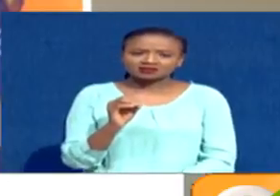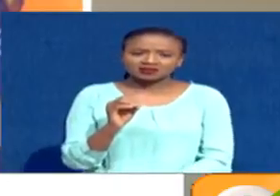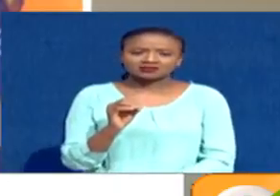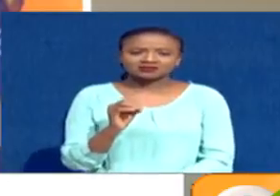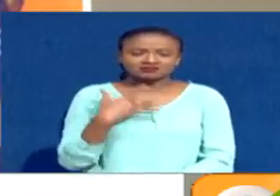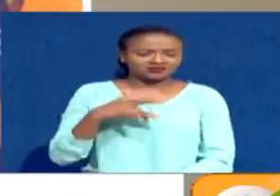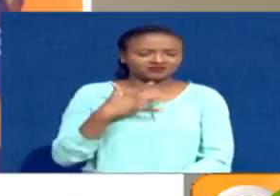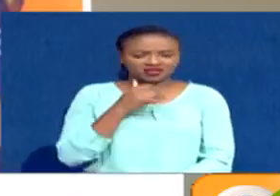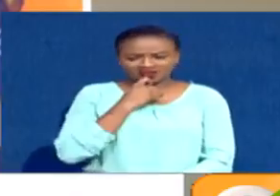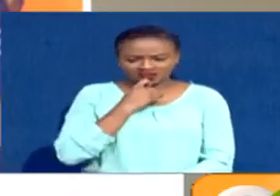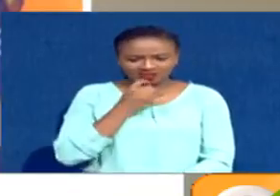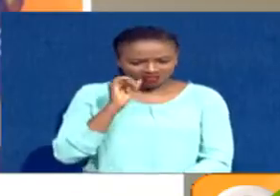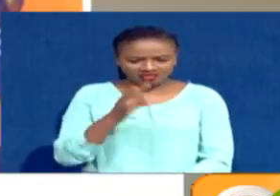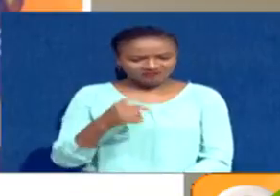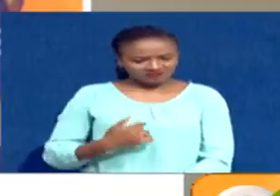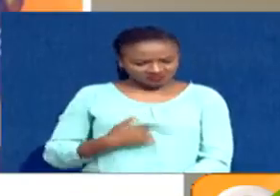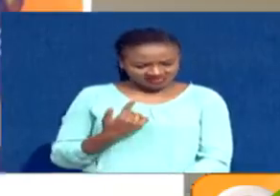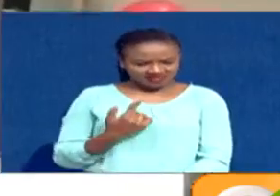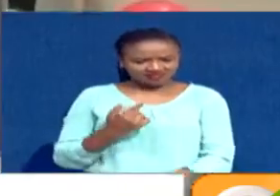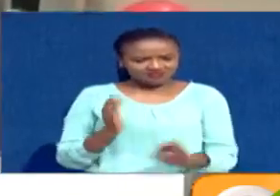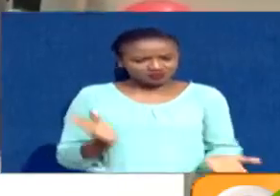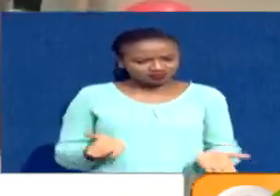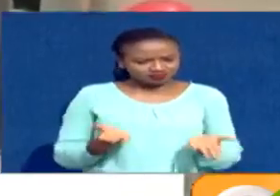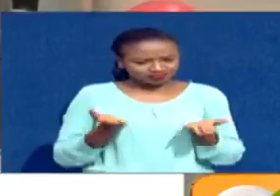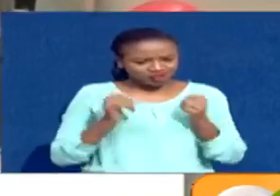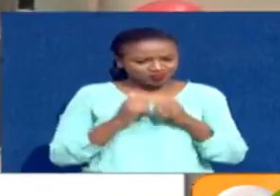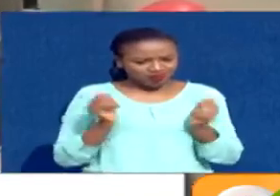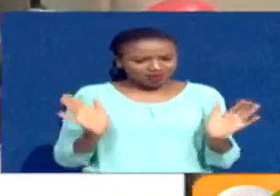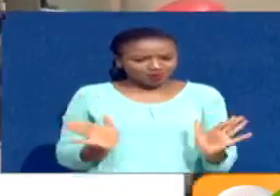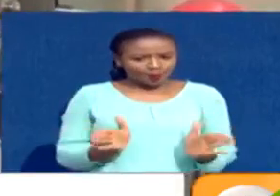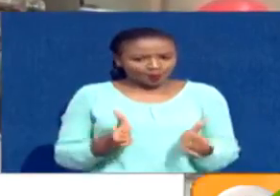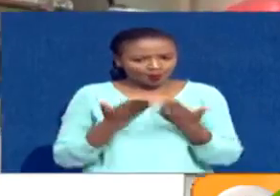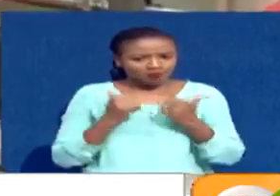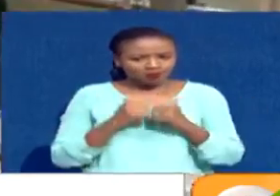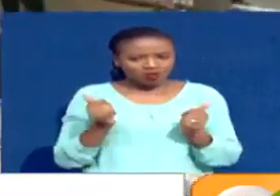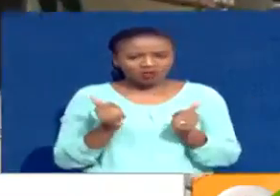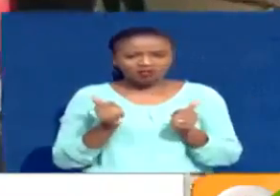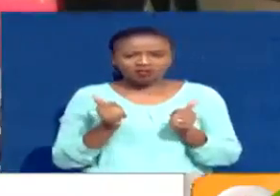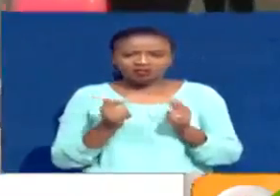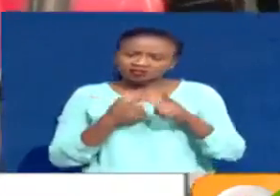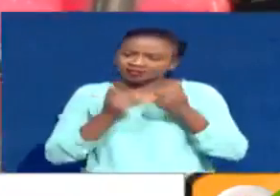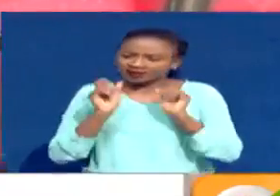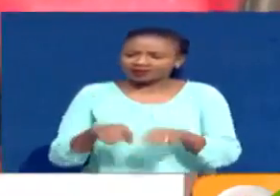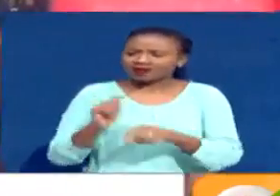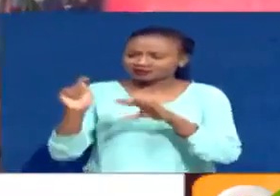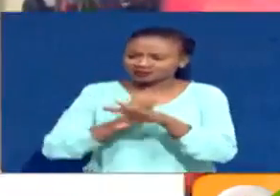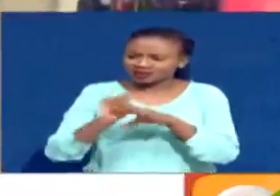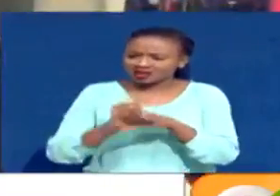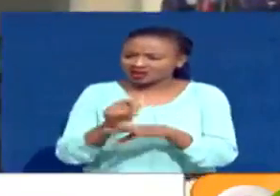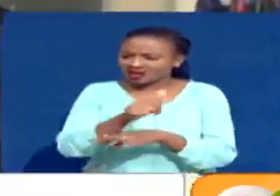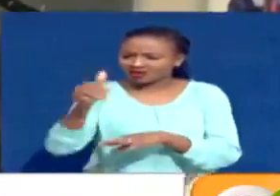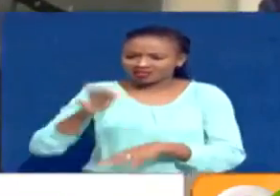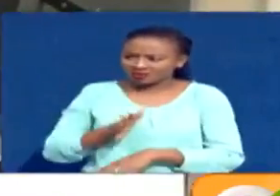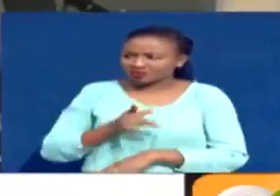like kama naweza jisaidia mimi mwenyewe, why not nifanyishe like wanadada hapa Garissa